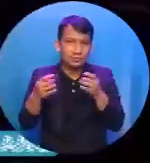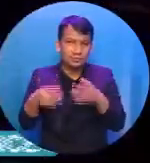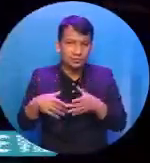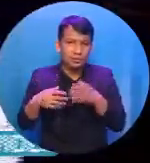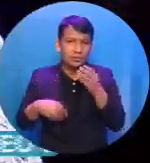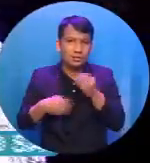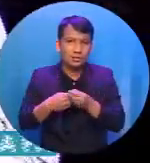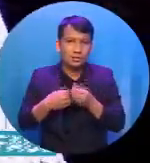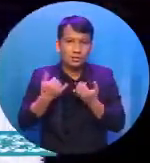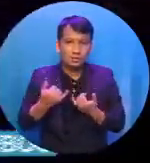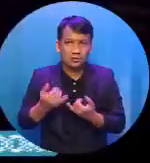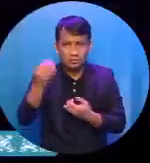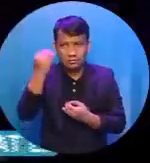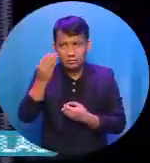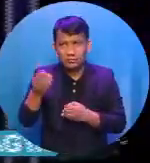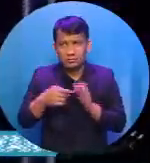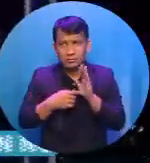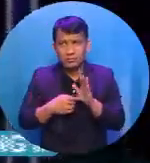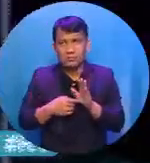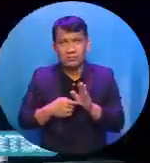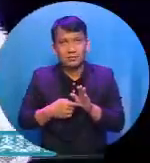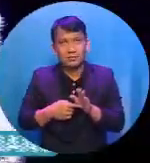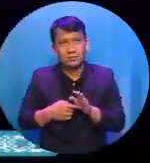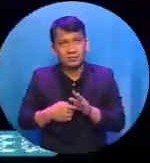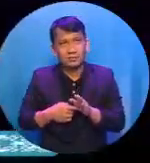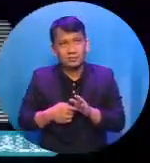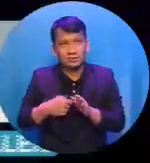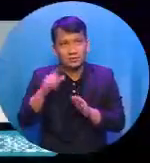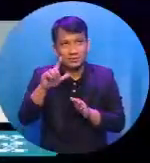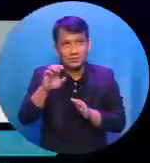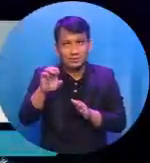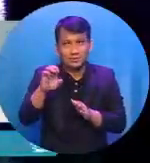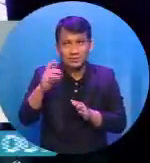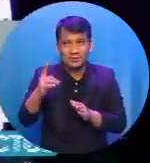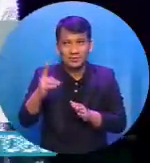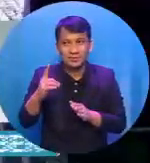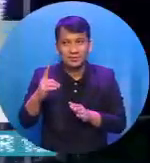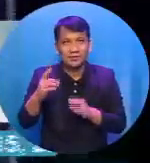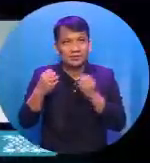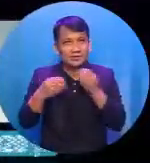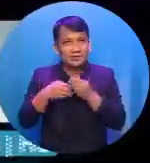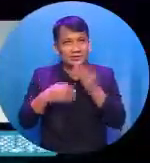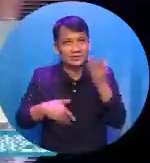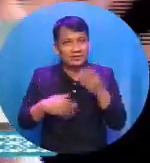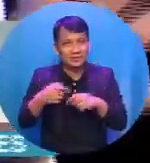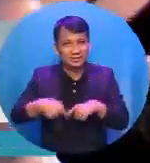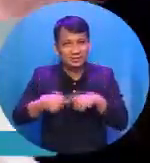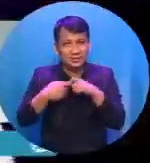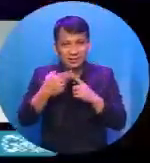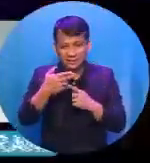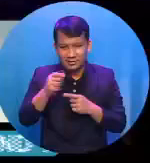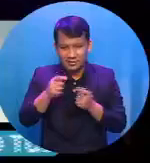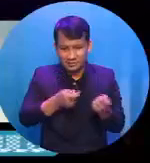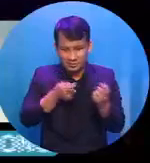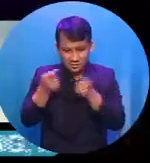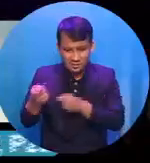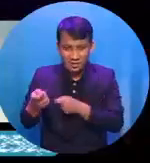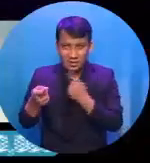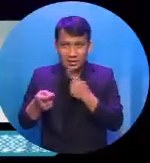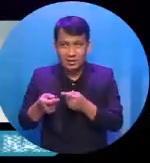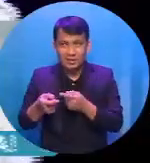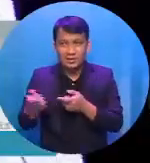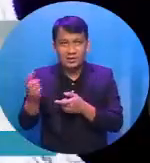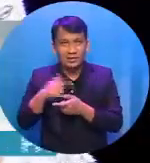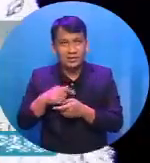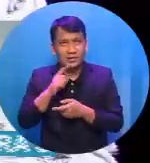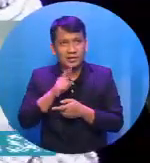in. Eto, no? Hindi na nga gumagana itong LED wall natin dahil sa dami na nagkakomment kasi nilipat tayo rito. Sabi ni Sinay